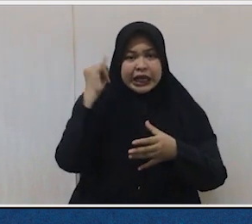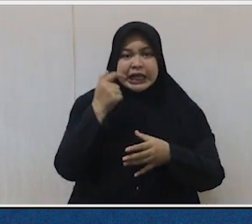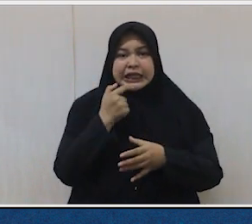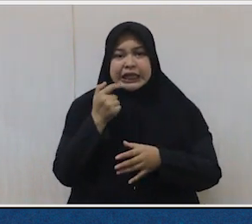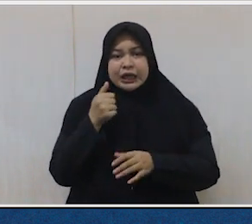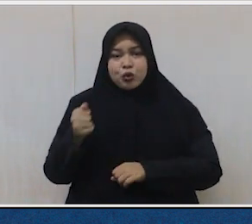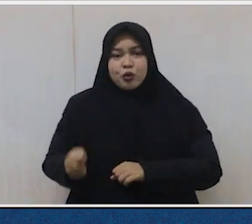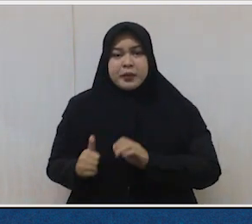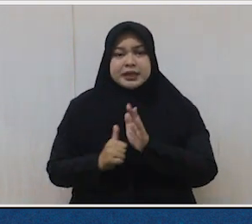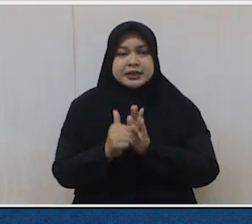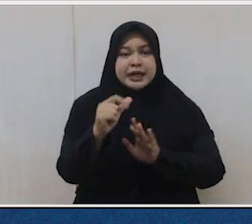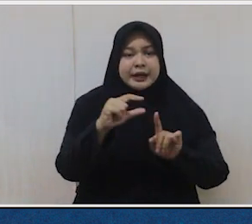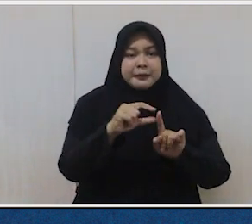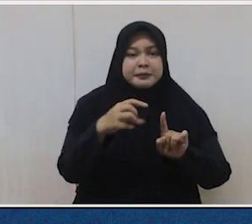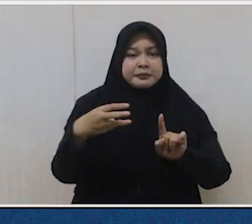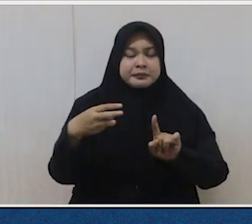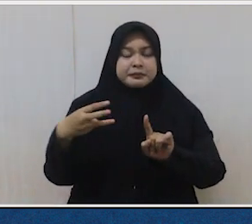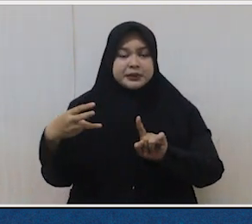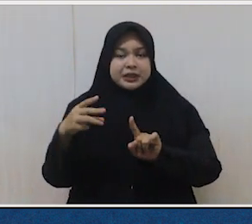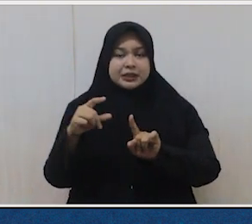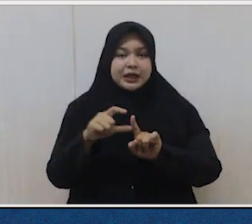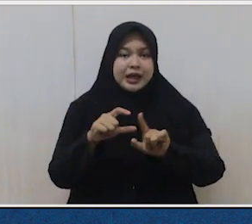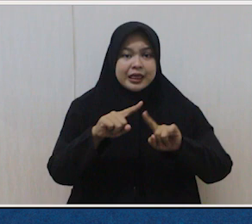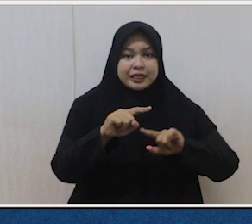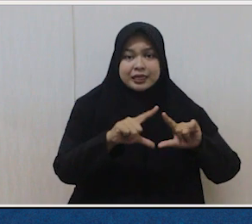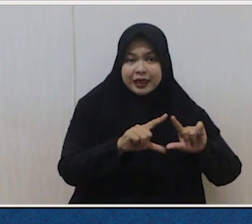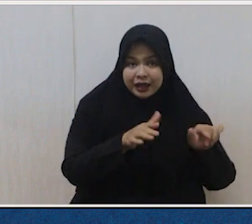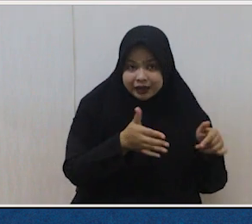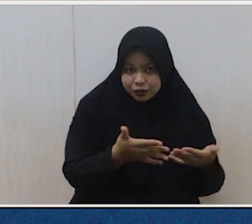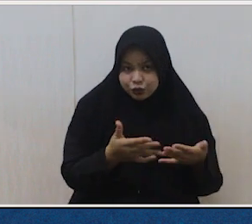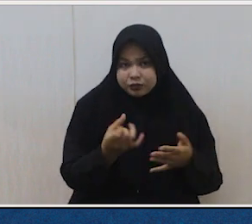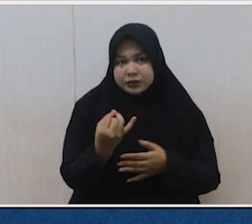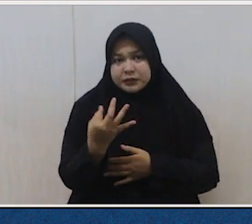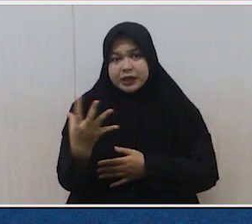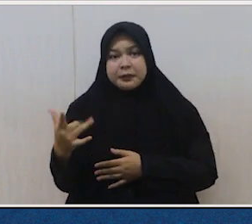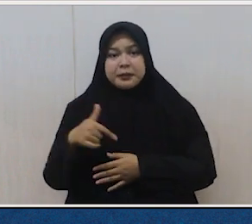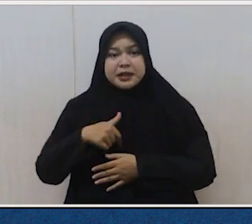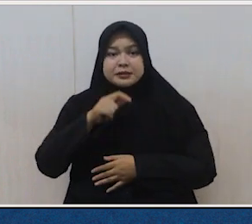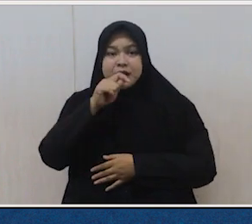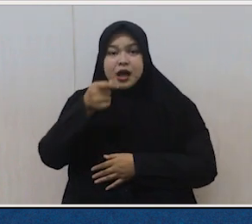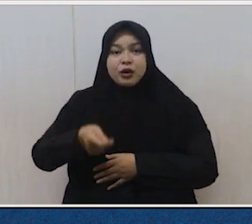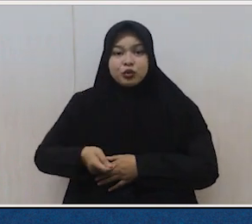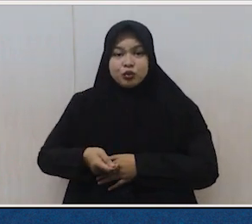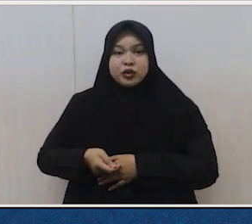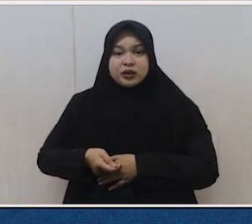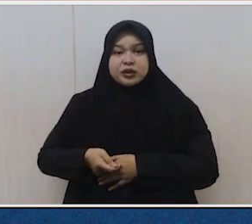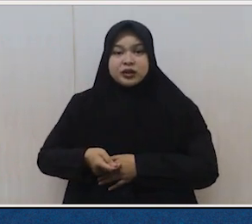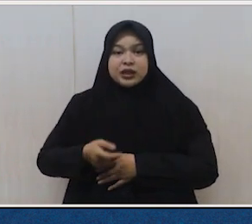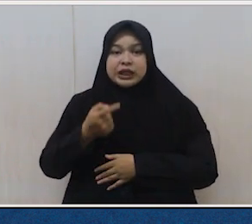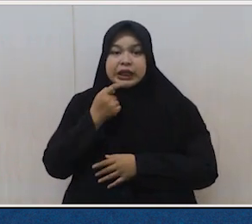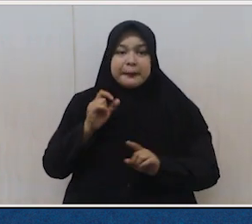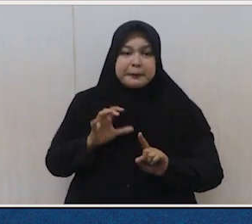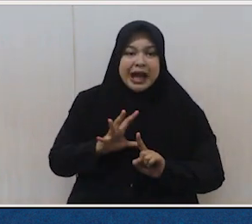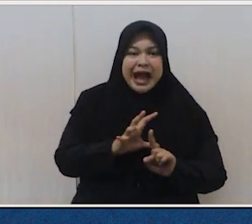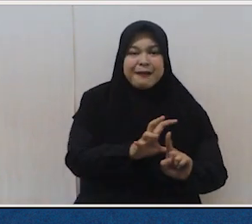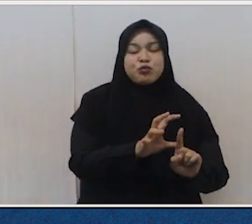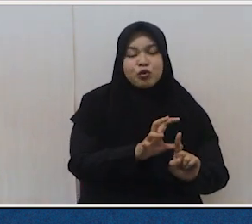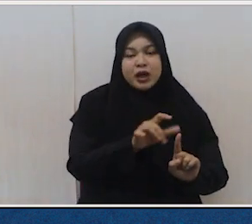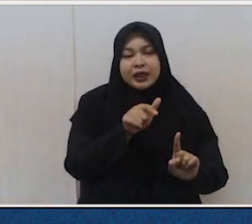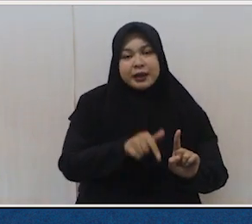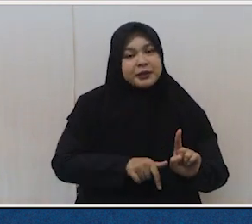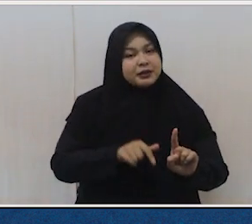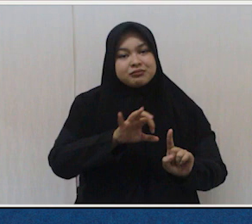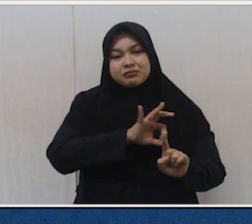dimasukin gagasan tentang eh hukum acara perdata karena beberapa hal itu masih mengakui terkait